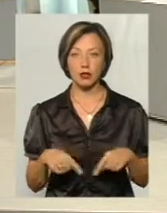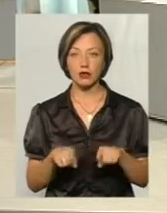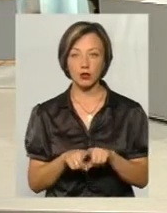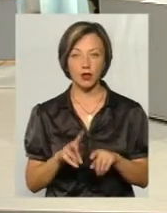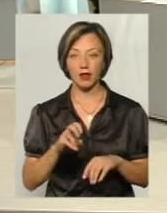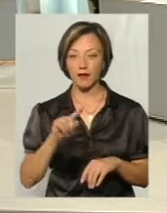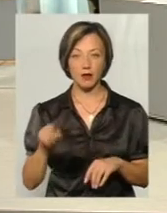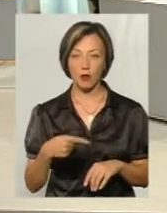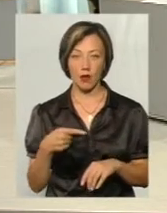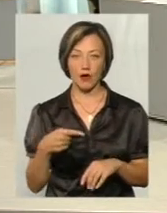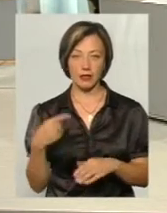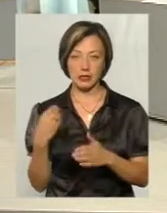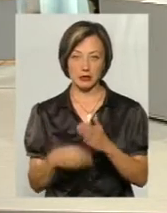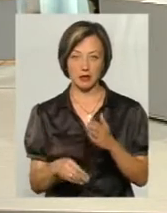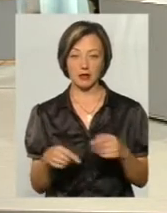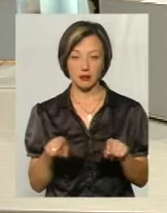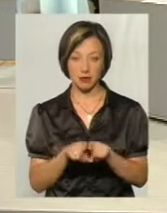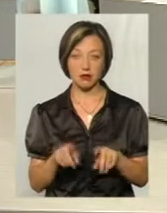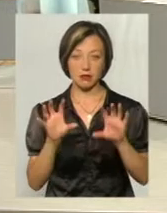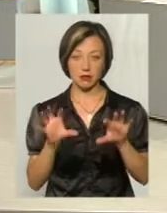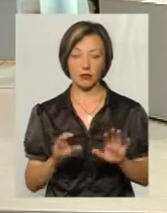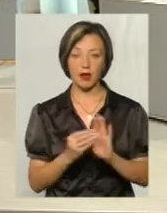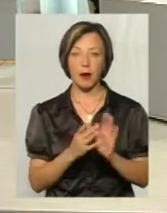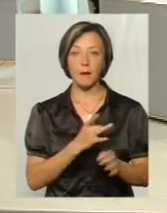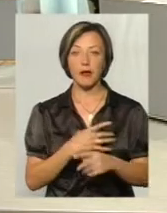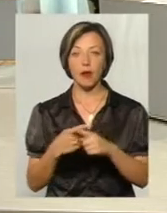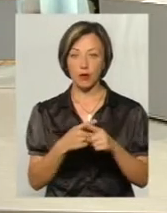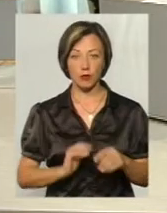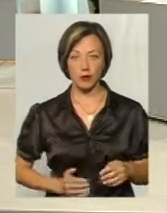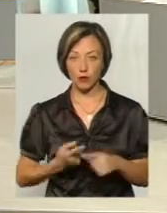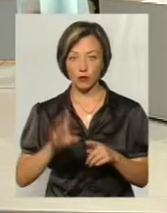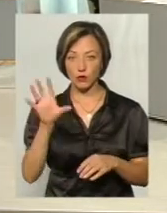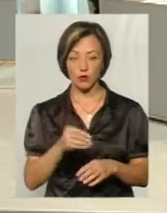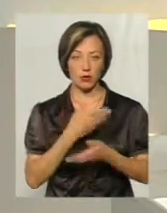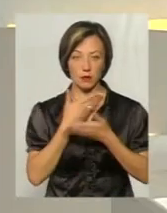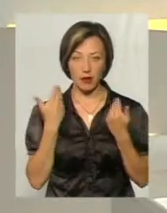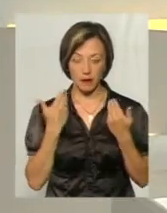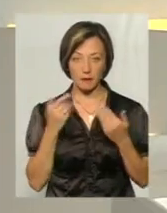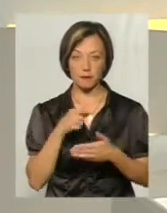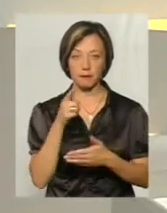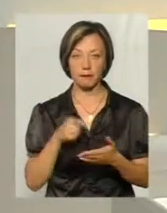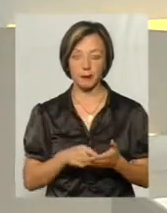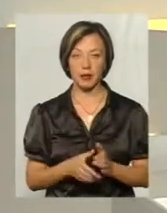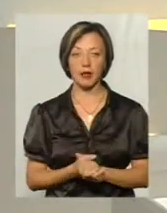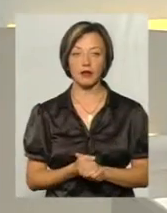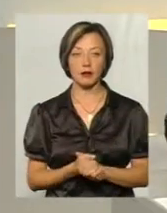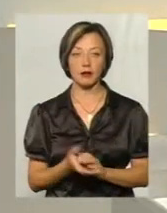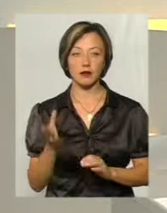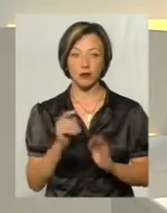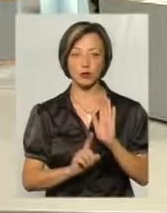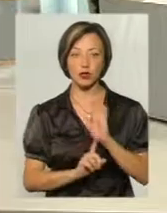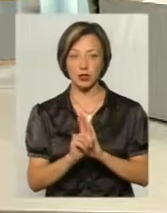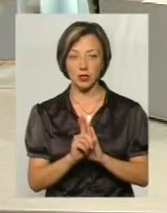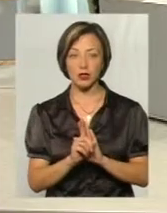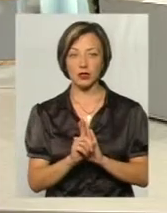вимога дискримінаційна. Тобто у білоруської компанії цього всього немає? Значить, почнемо не з того. Ну, давайте почнемо